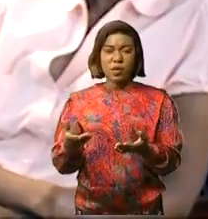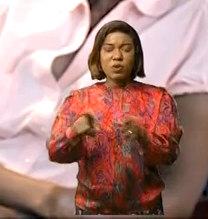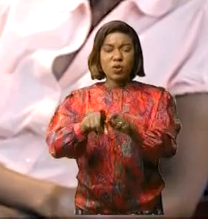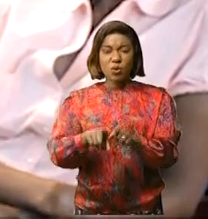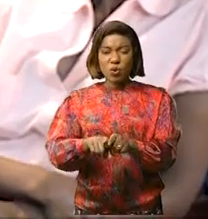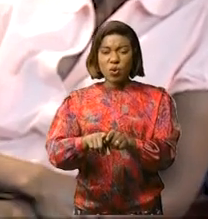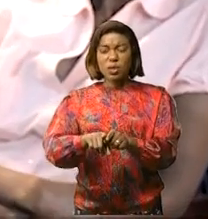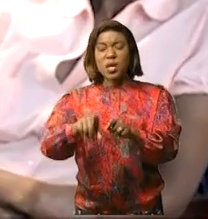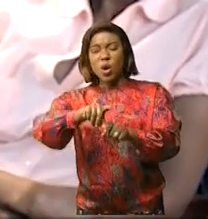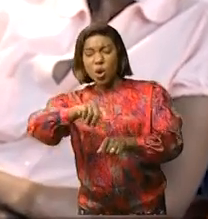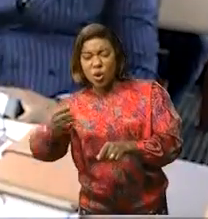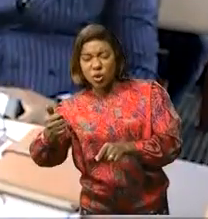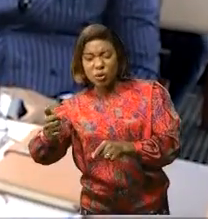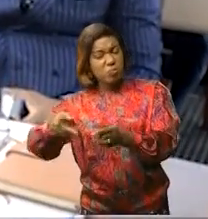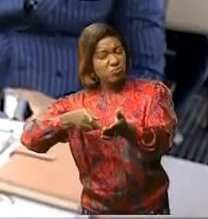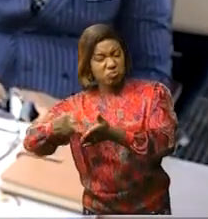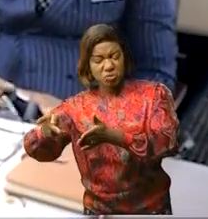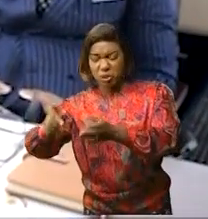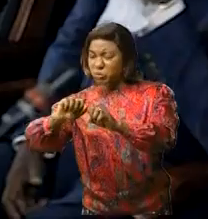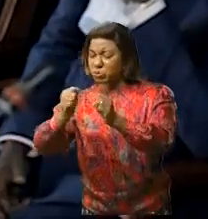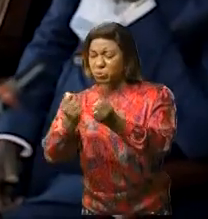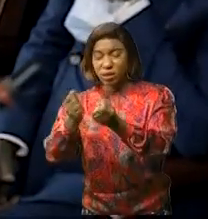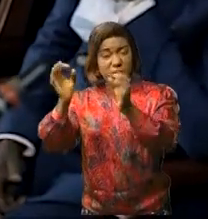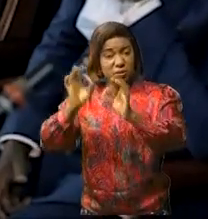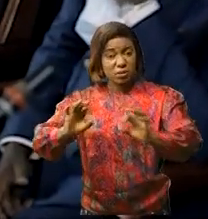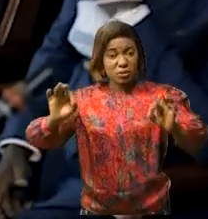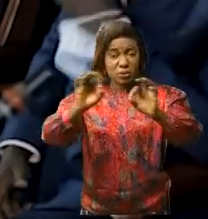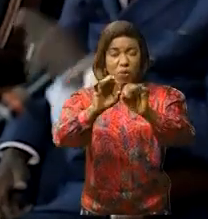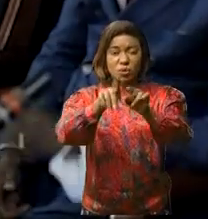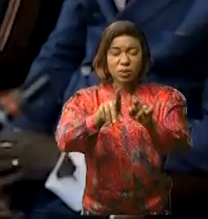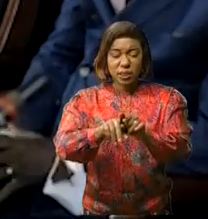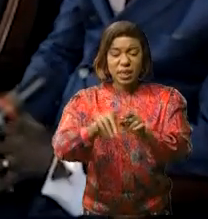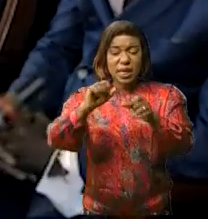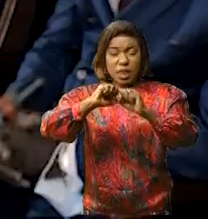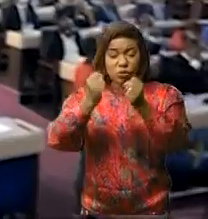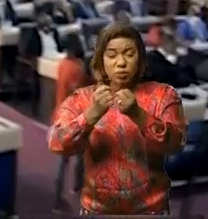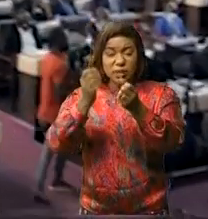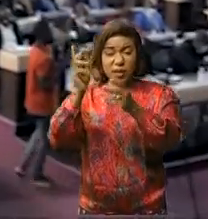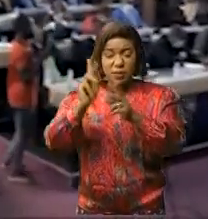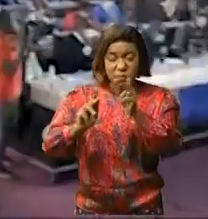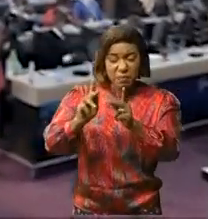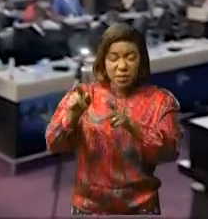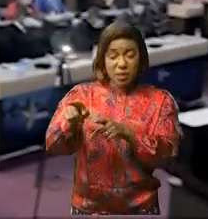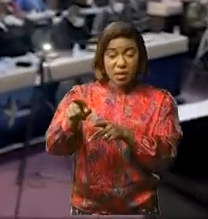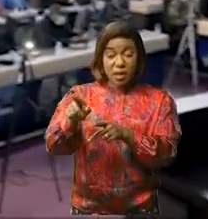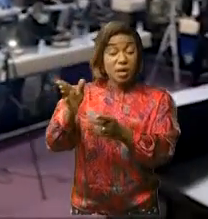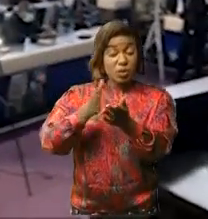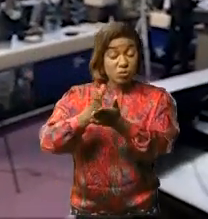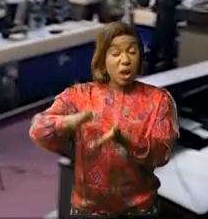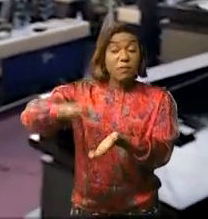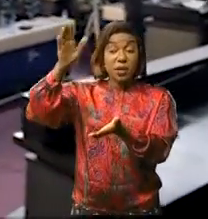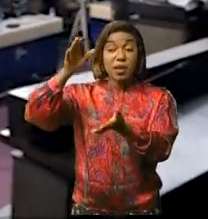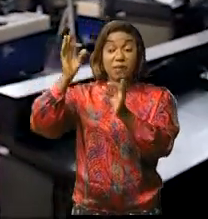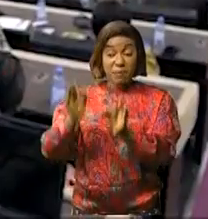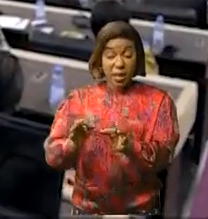de la subvention de l'État aux entreprises. Les services publics sont autant de droits que la population congolaise ne jouit